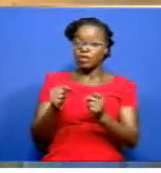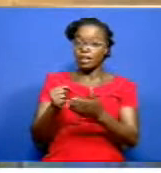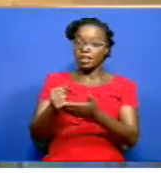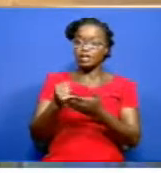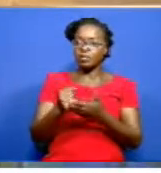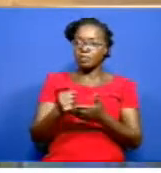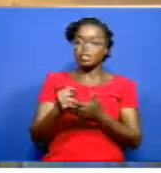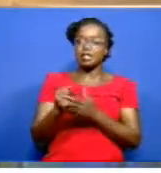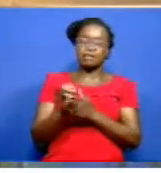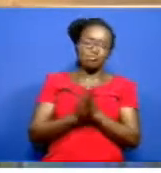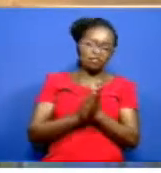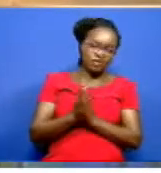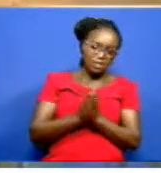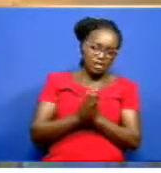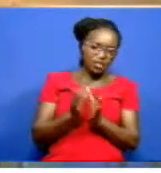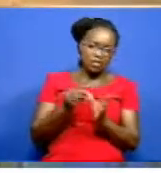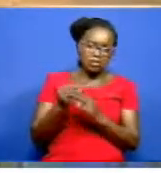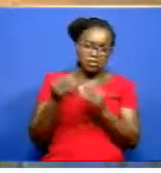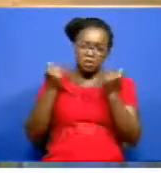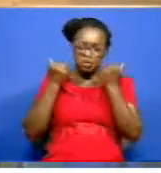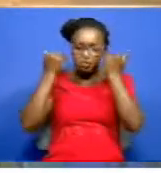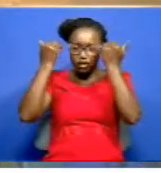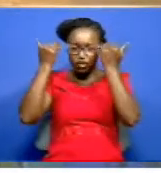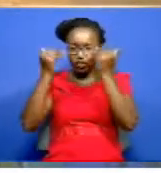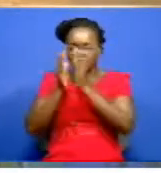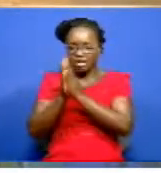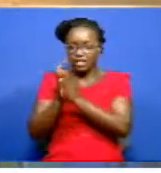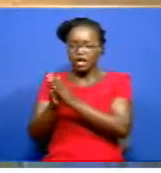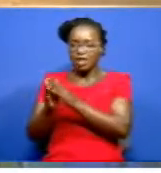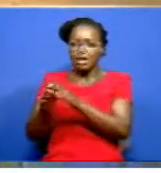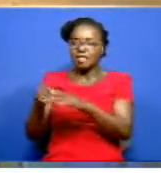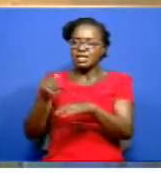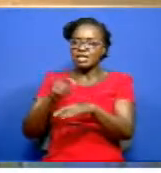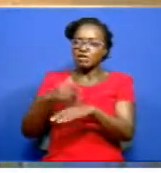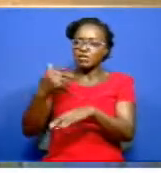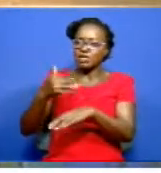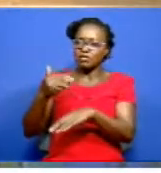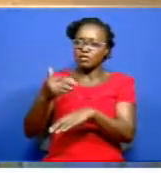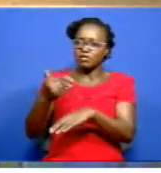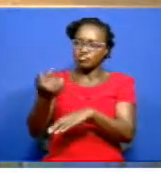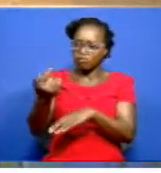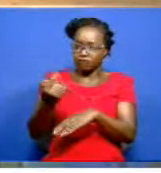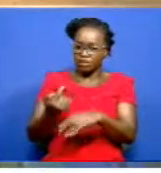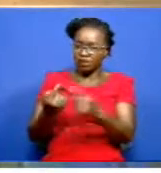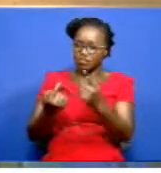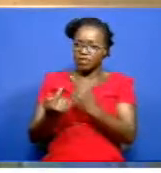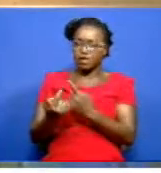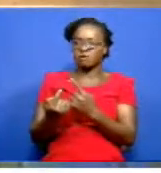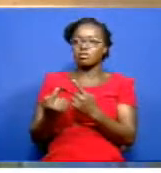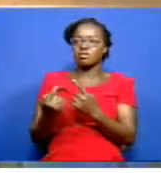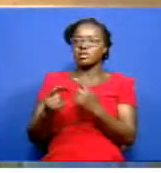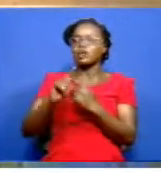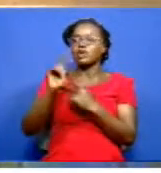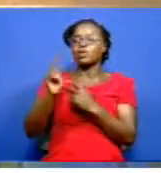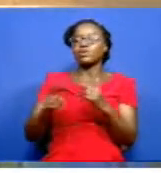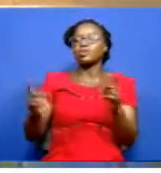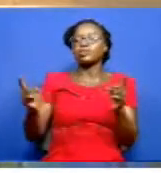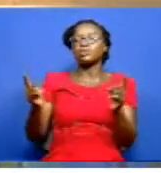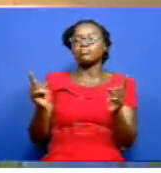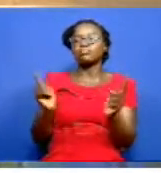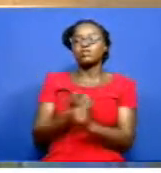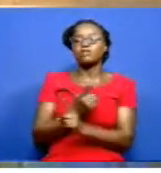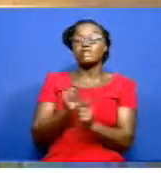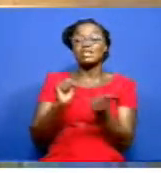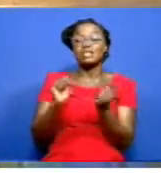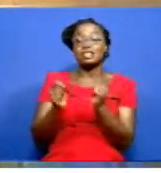ni anxiety ama ni depression. Alafu kila saa si venye unakuja, si maswali hazitakuwa the same, zitabadilika